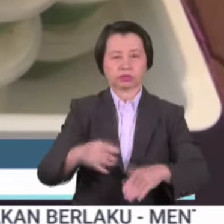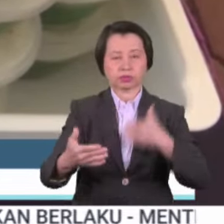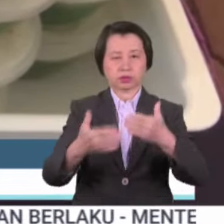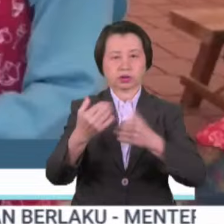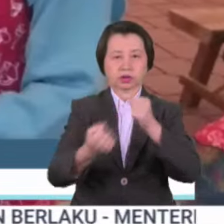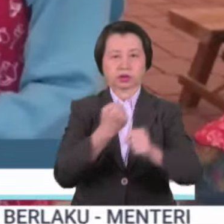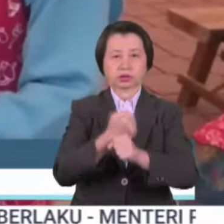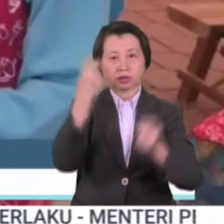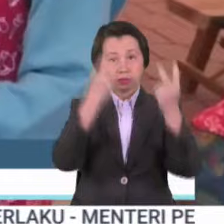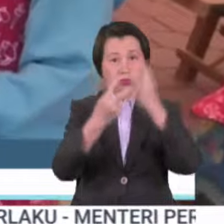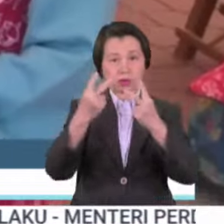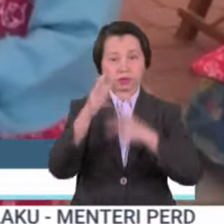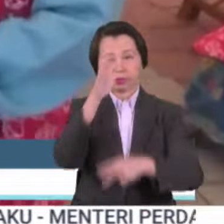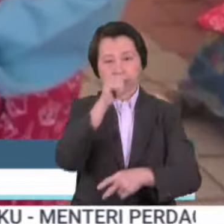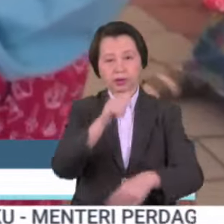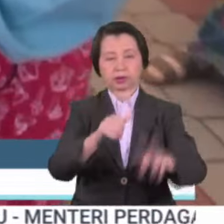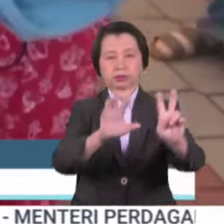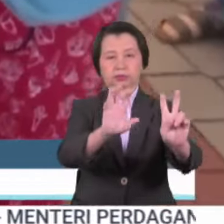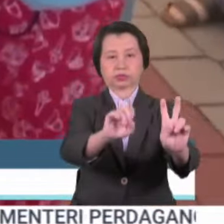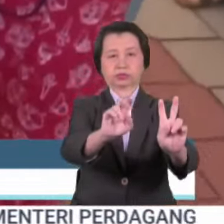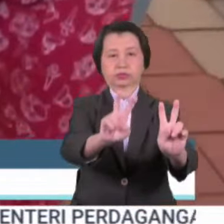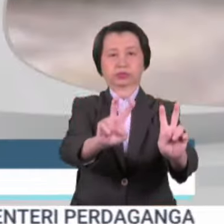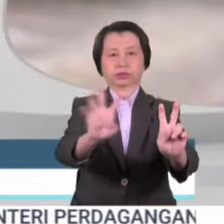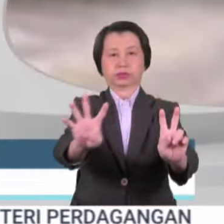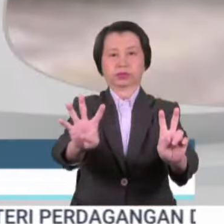menjelang Tahun Melawat Melaka 2024.